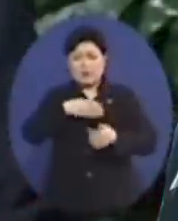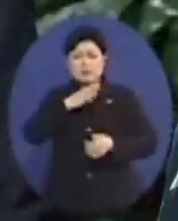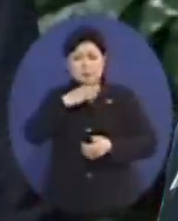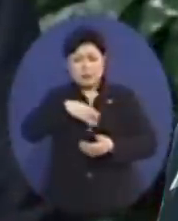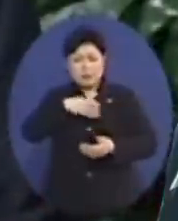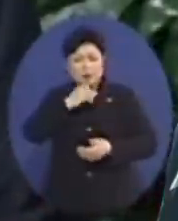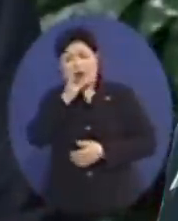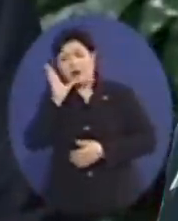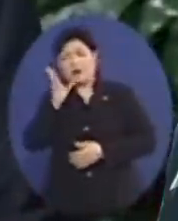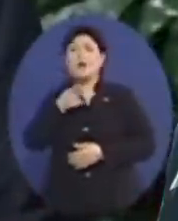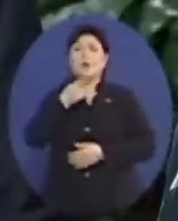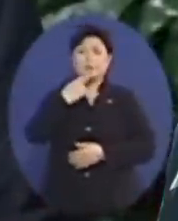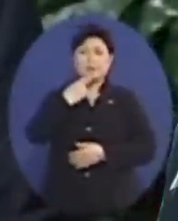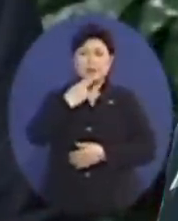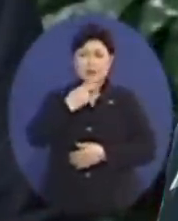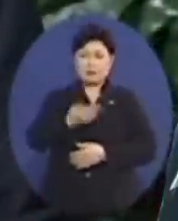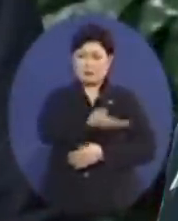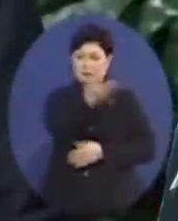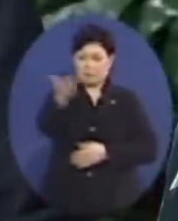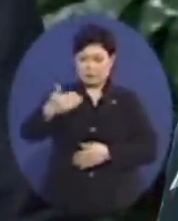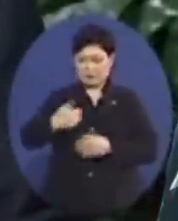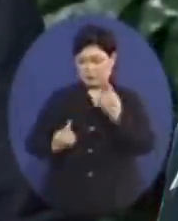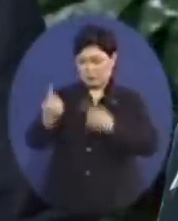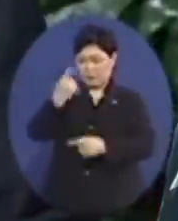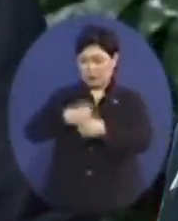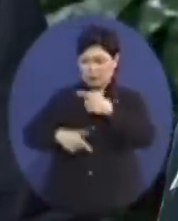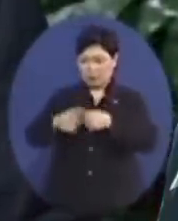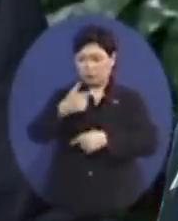나보다 못났다는 것입니다.